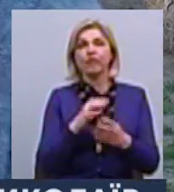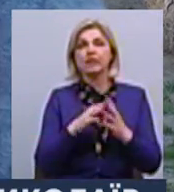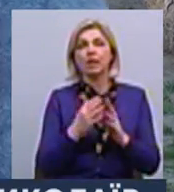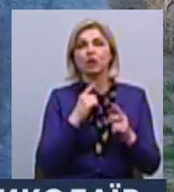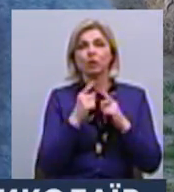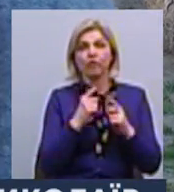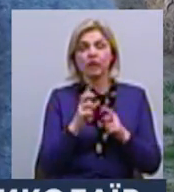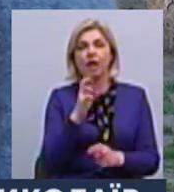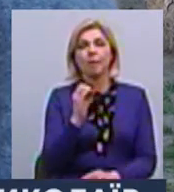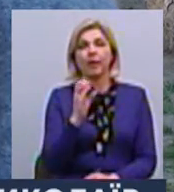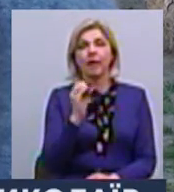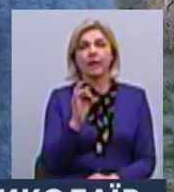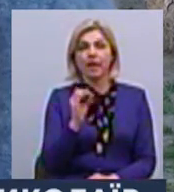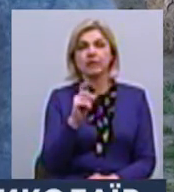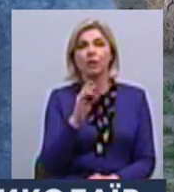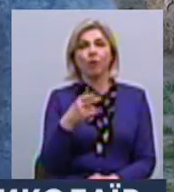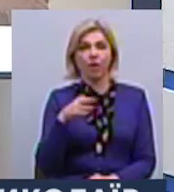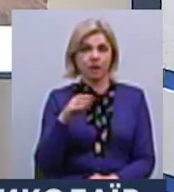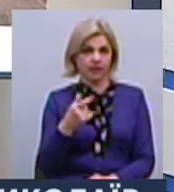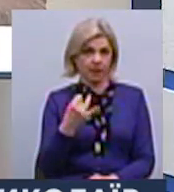ради Березнегуватського району.